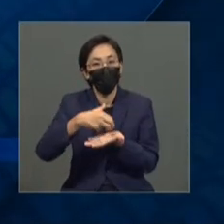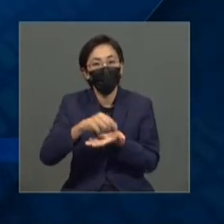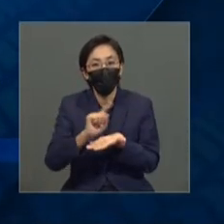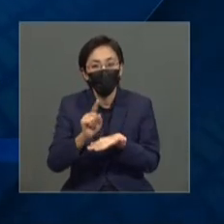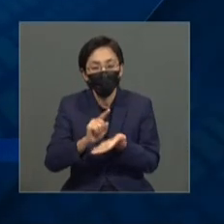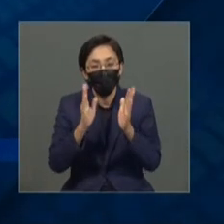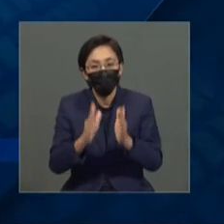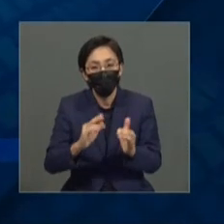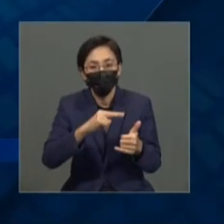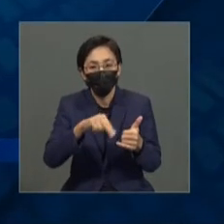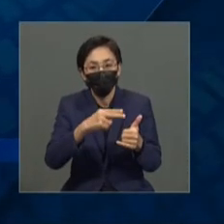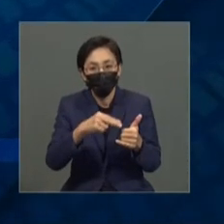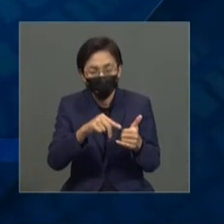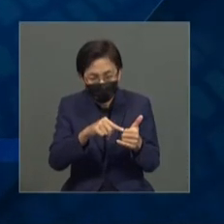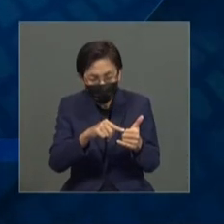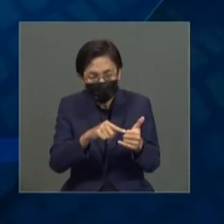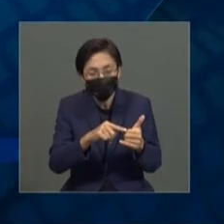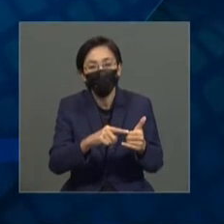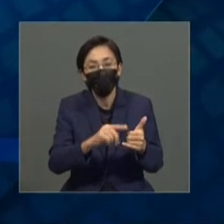ที่กลับบ้านนะคะ